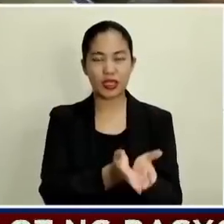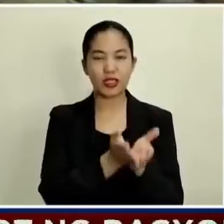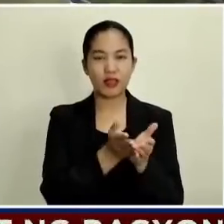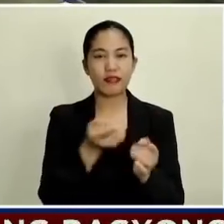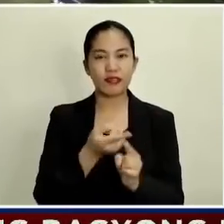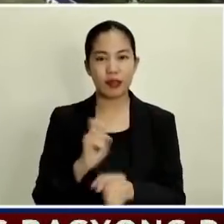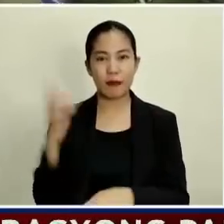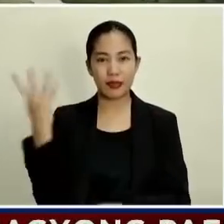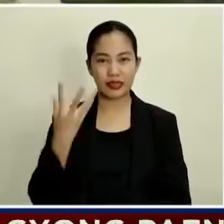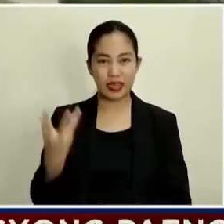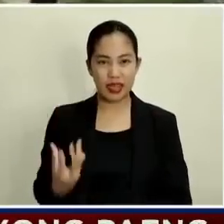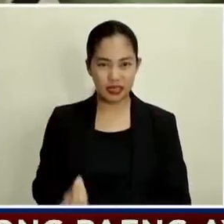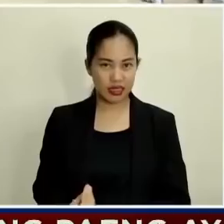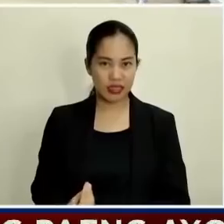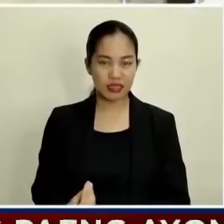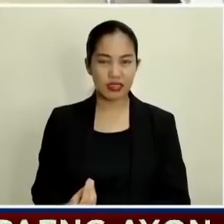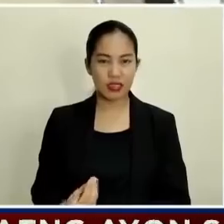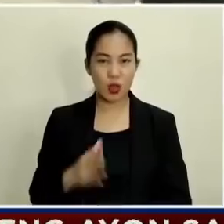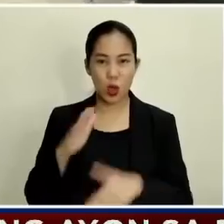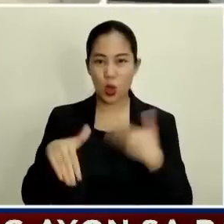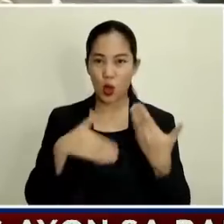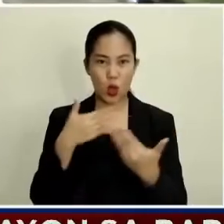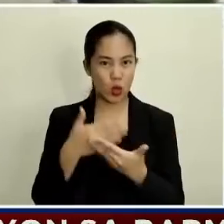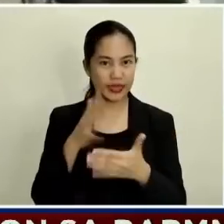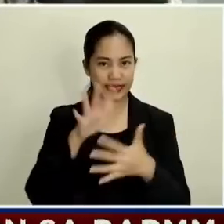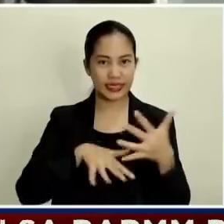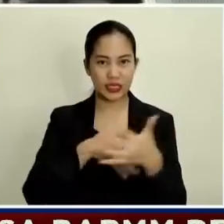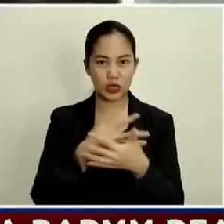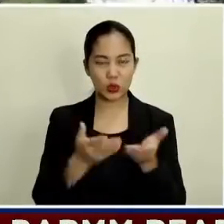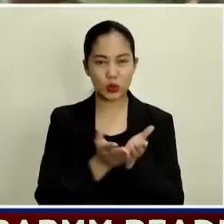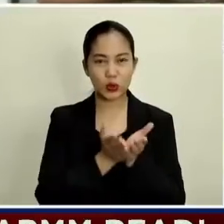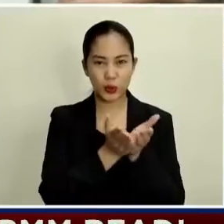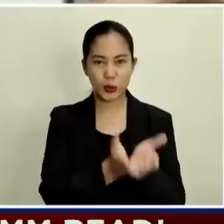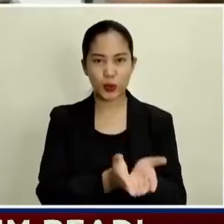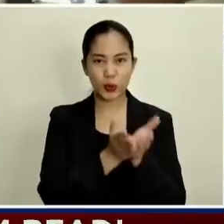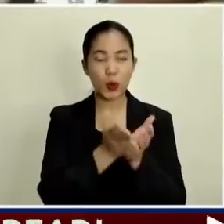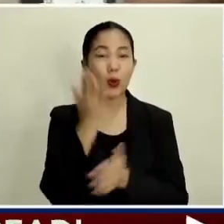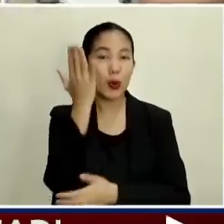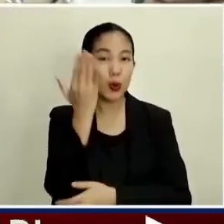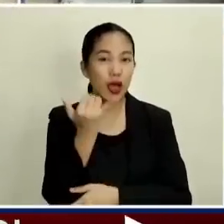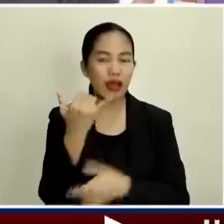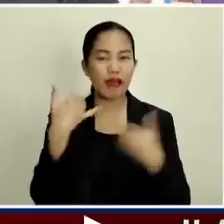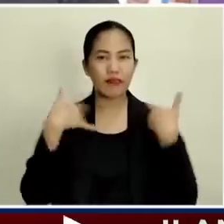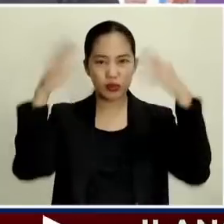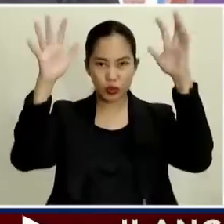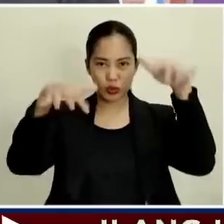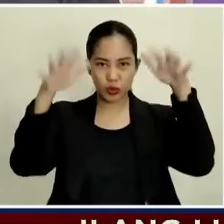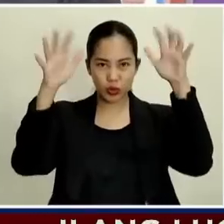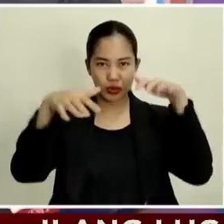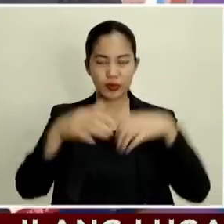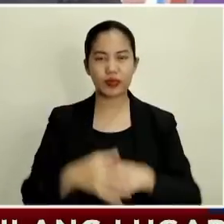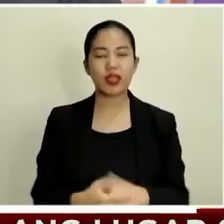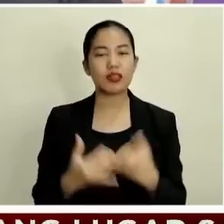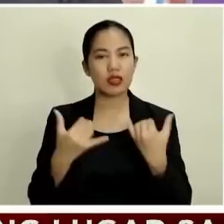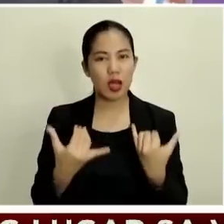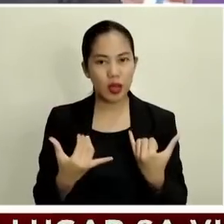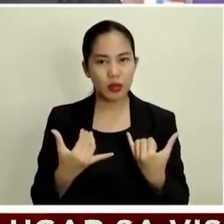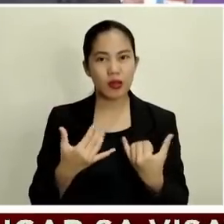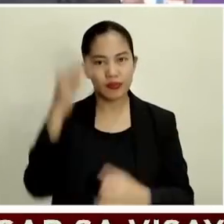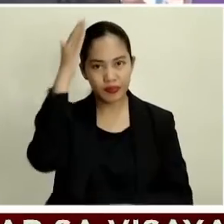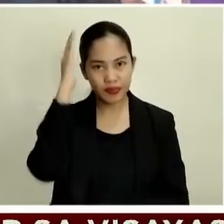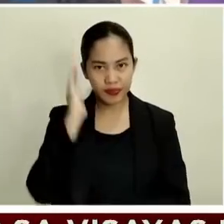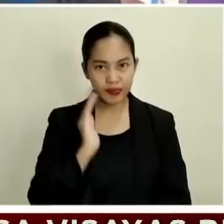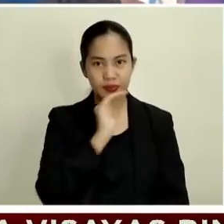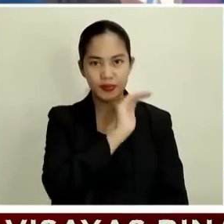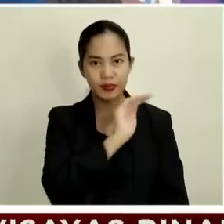destinasyon dahil sa bagyong Paeng. Pababalikin natin sa kanilang tinatawag na point of origin. Makikiusap tayo, meron naman tayong